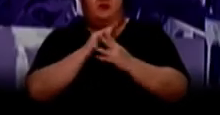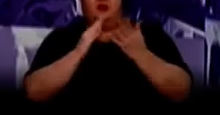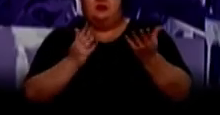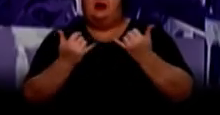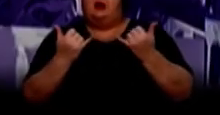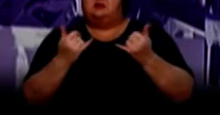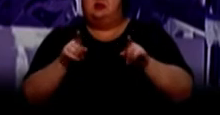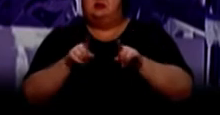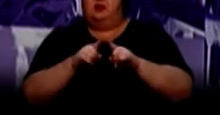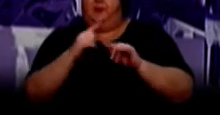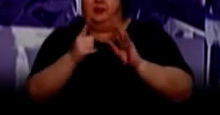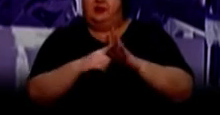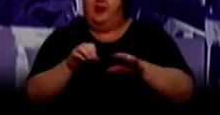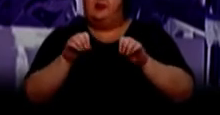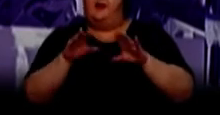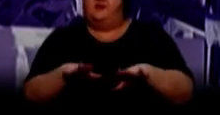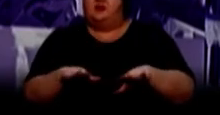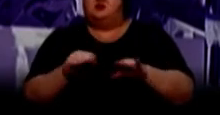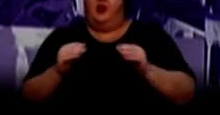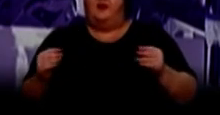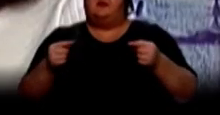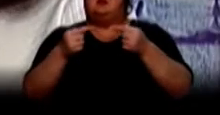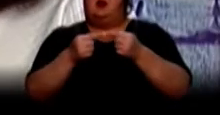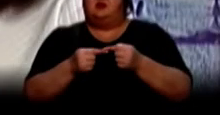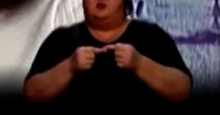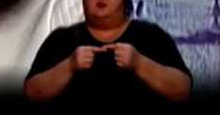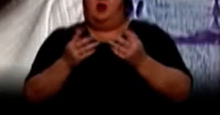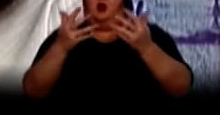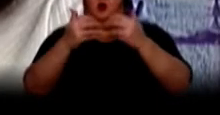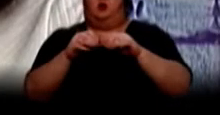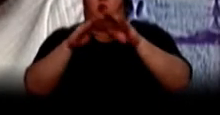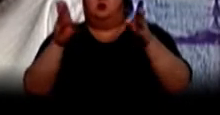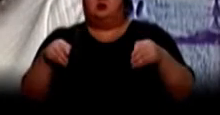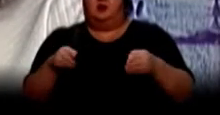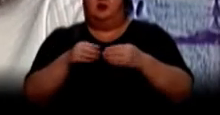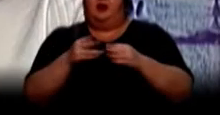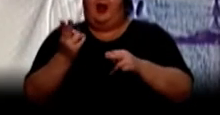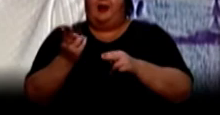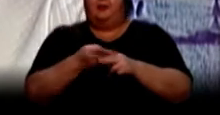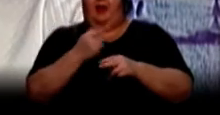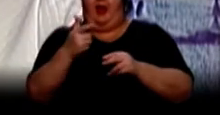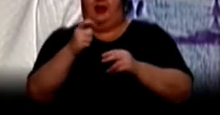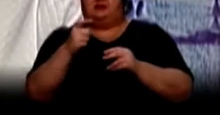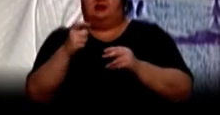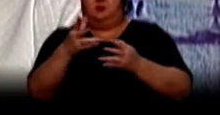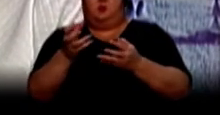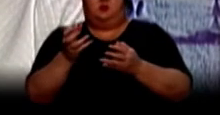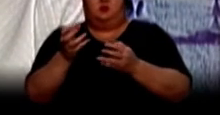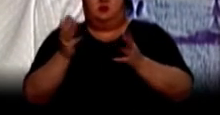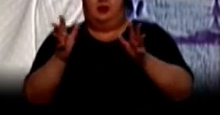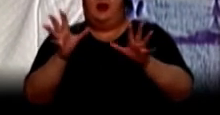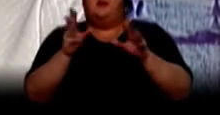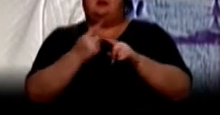питання вирішено, встановлена установка по дегазації сміттєзвалища, і з цих всіх